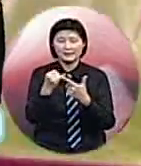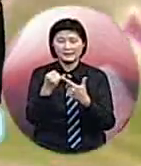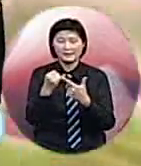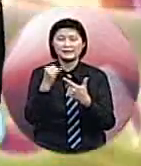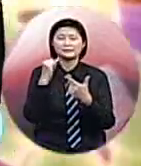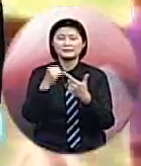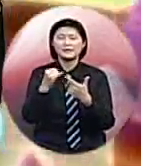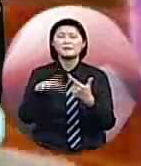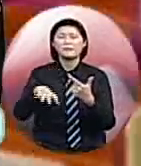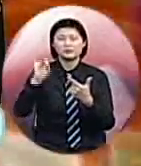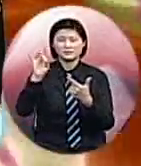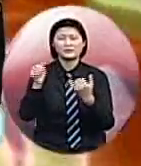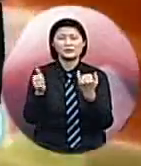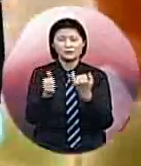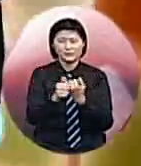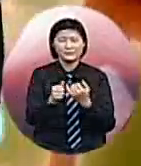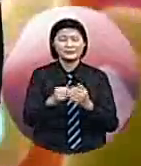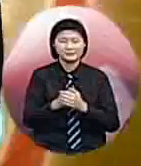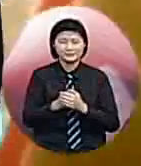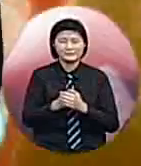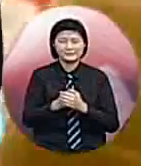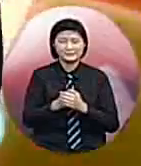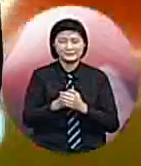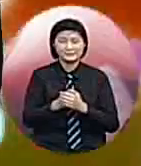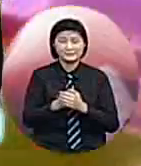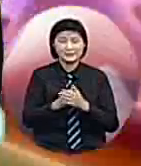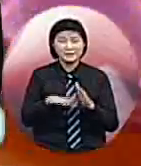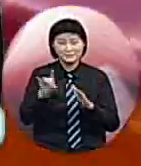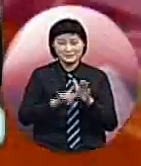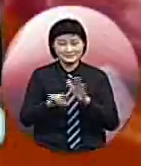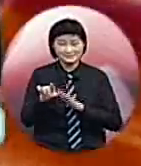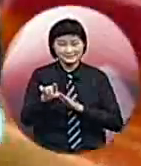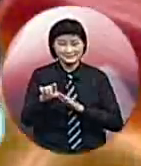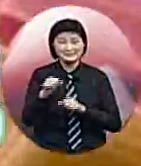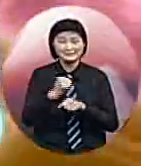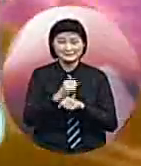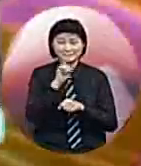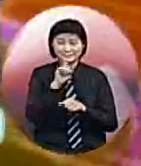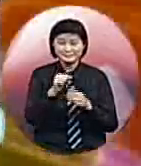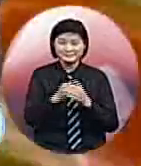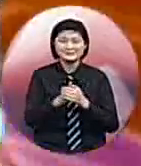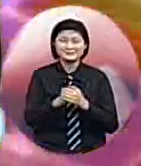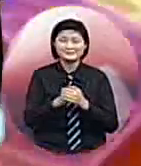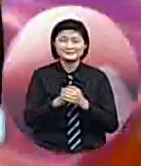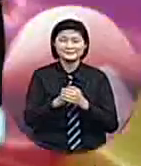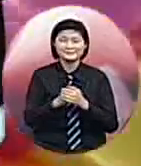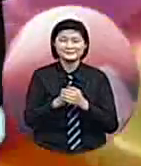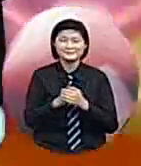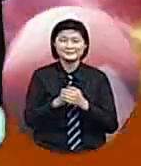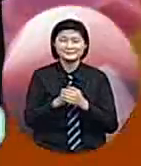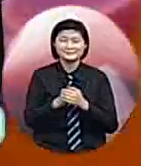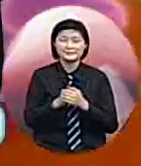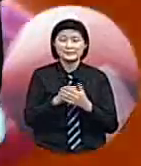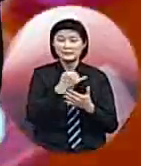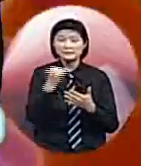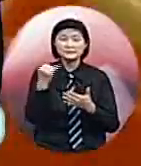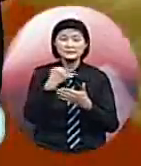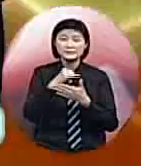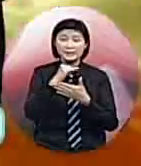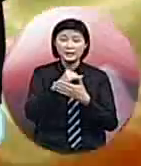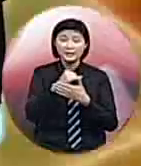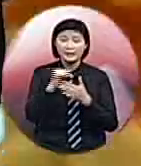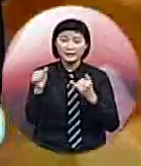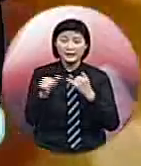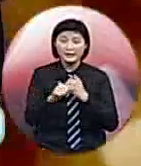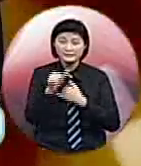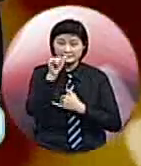작은 애가 먼저 아, 남자친구. 아, 추월해서. 아~ 네, 네. 추월했는데. 추월했는데 그 큰 따님은 애인